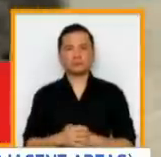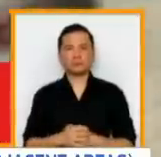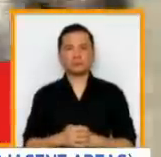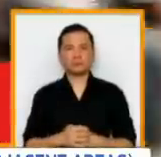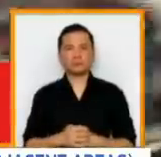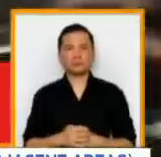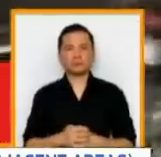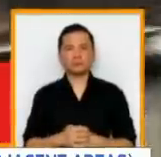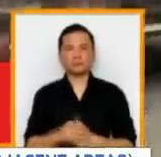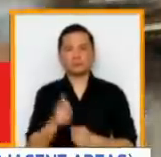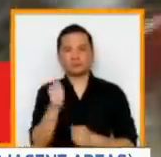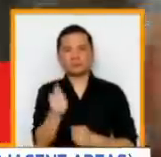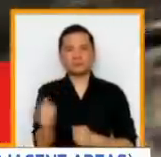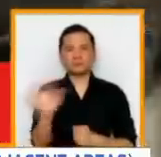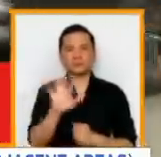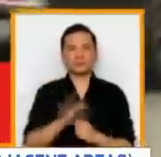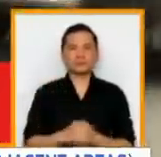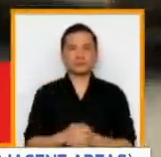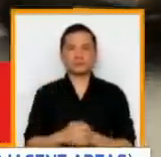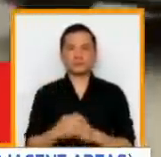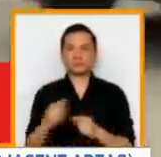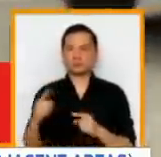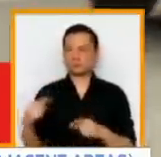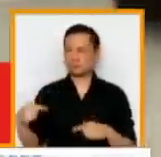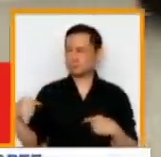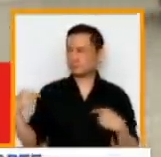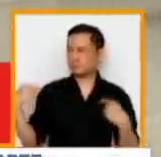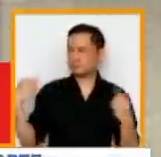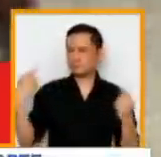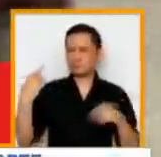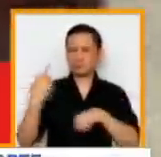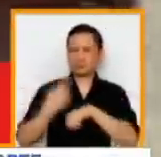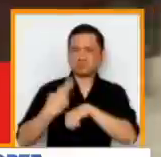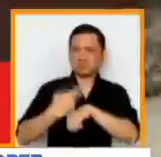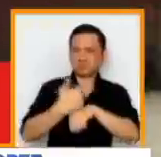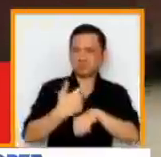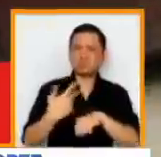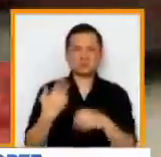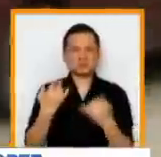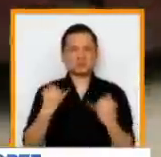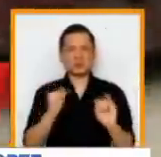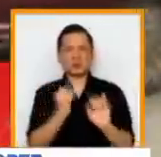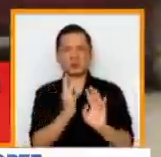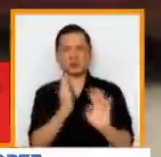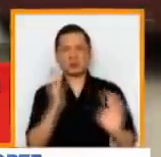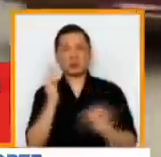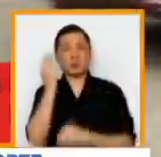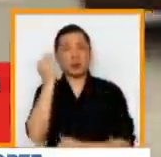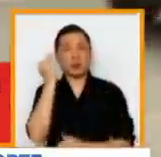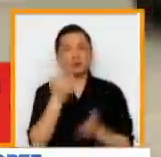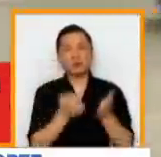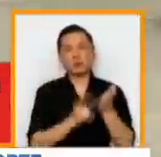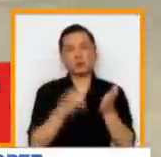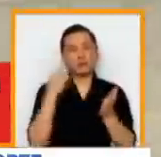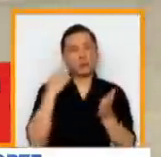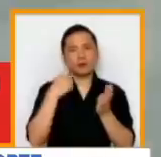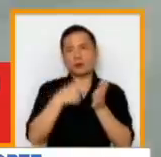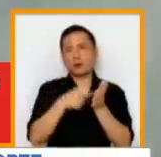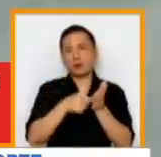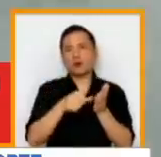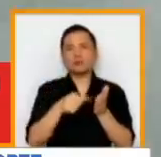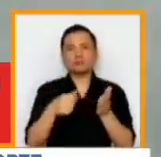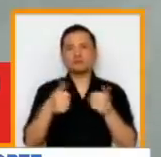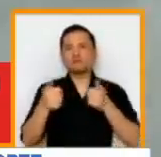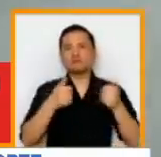good morning. Tulad ng mga nakaraang araw, madaling araw pa lamang ay may mga nakapila na na gusto magparehistro para sa eleksyon 2022 dito